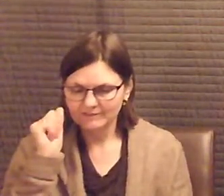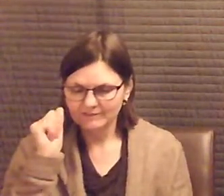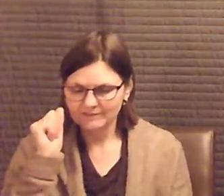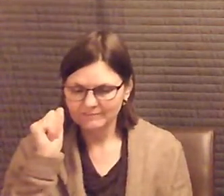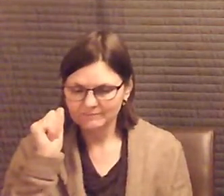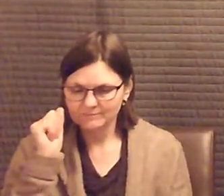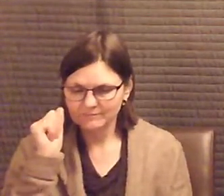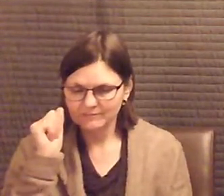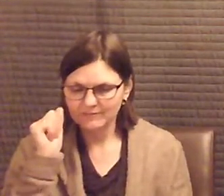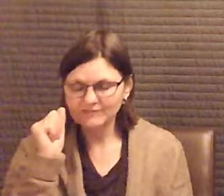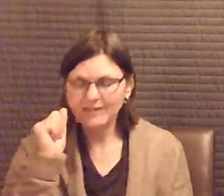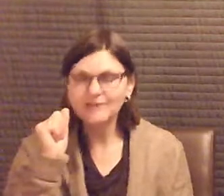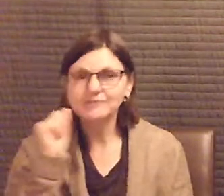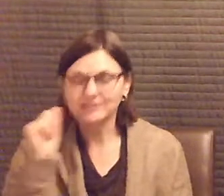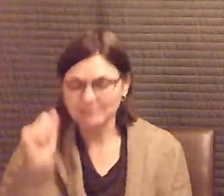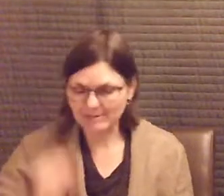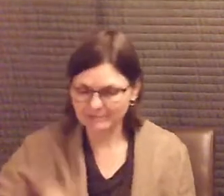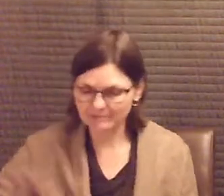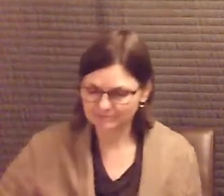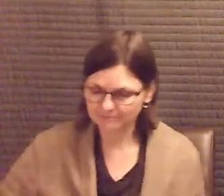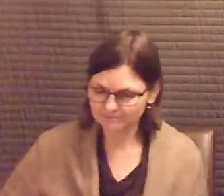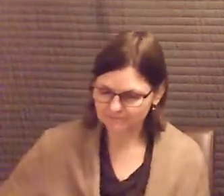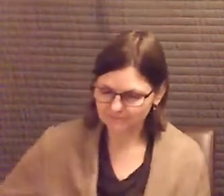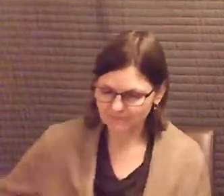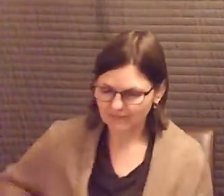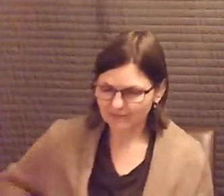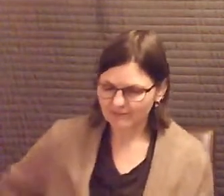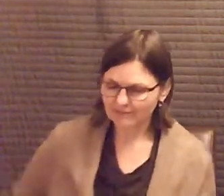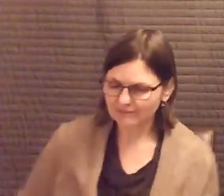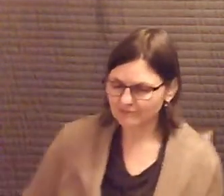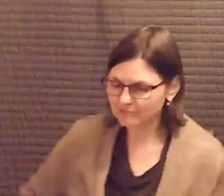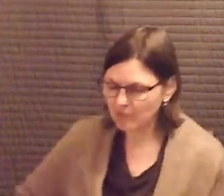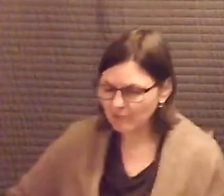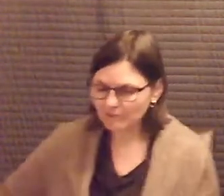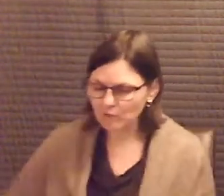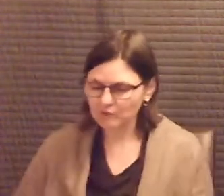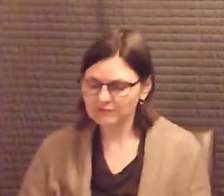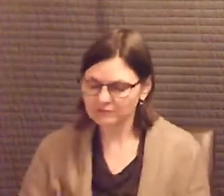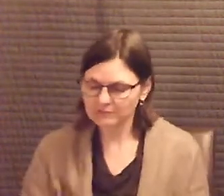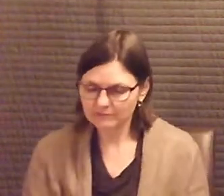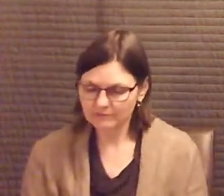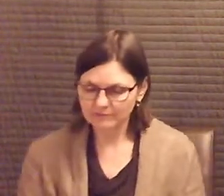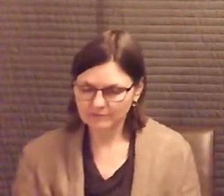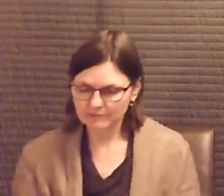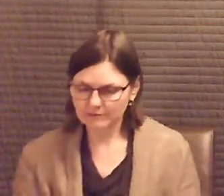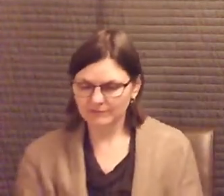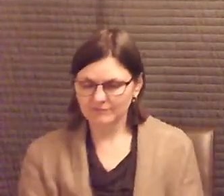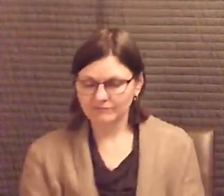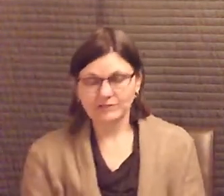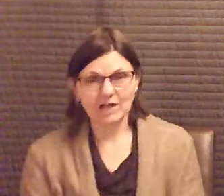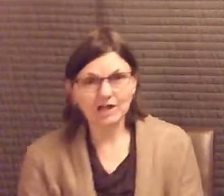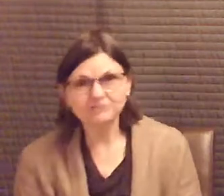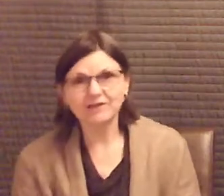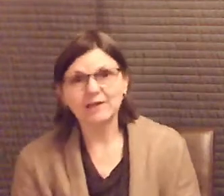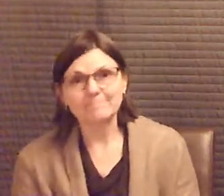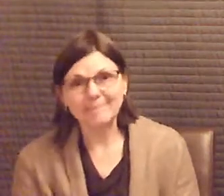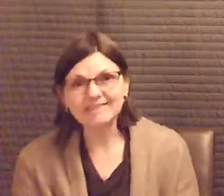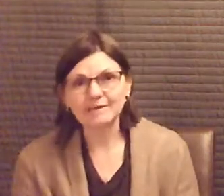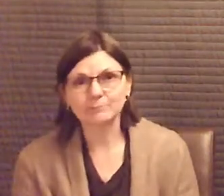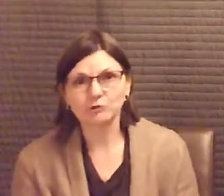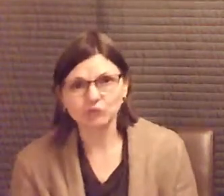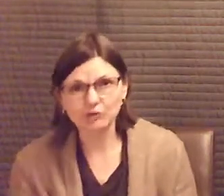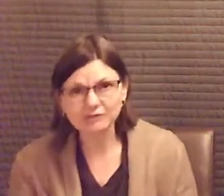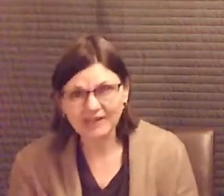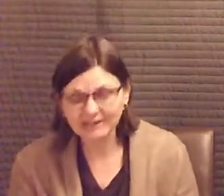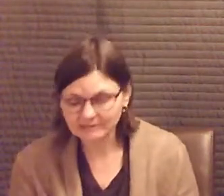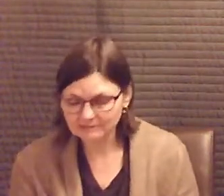die leuk het is 11 zegt de bijbel het is al vroeg steek dit is een betrouwbaar hoek in voor biedt edwin alles wij net